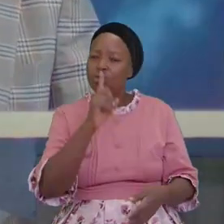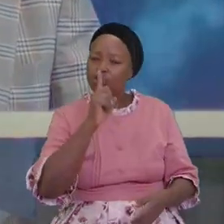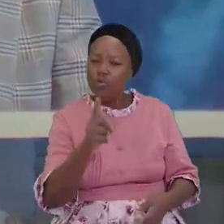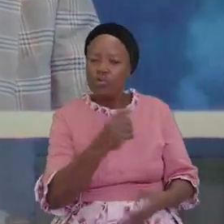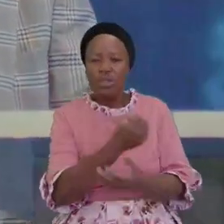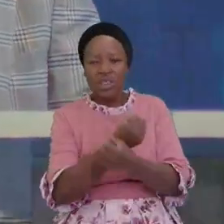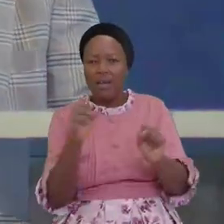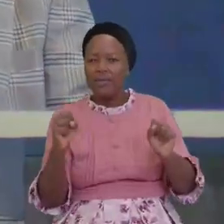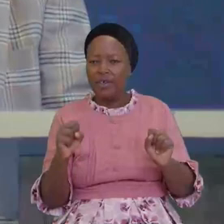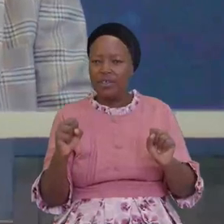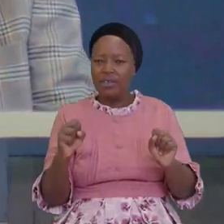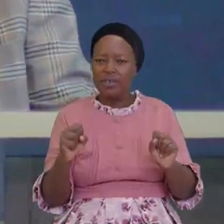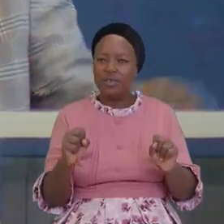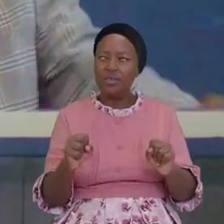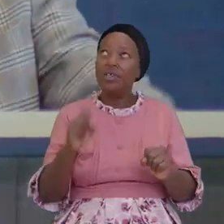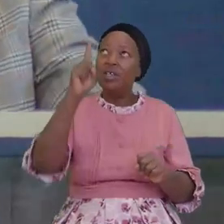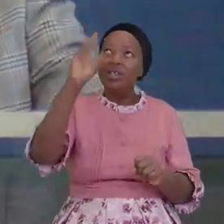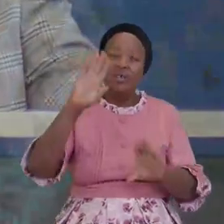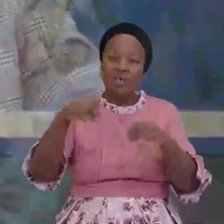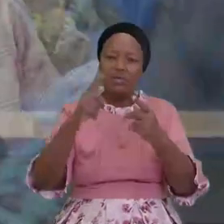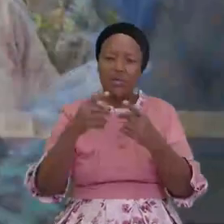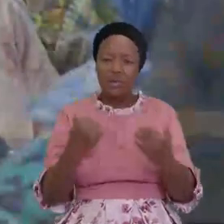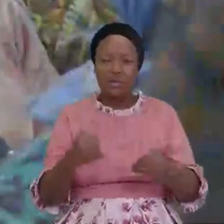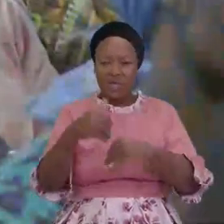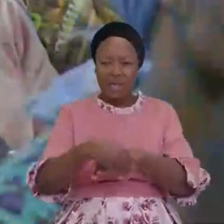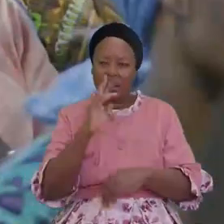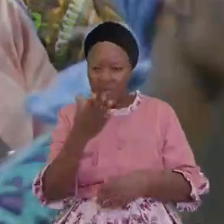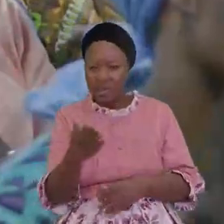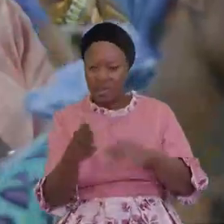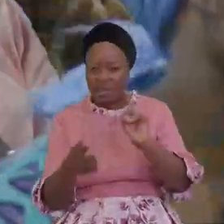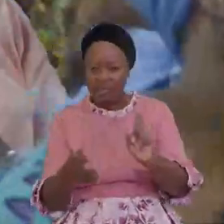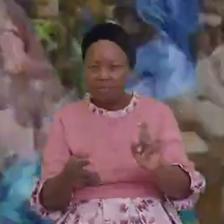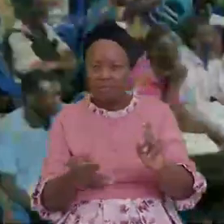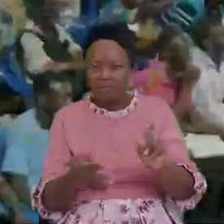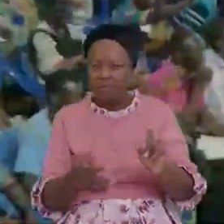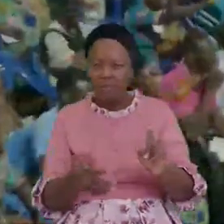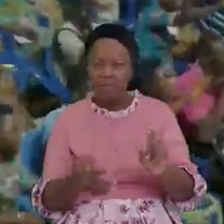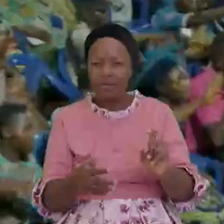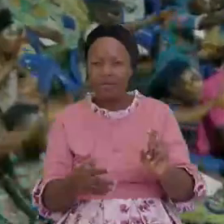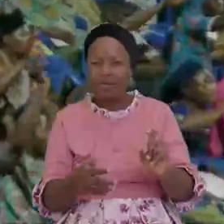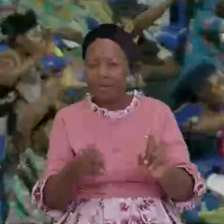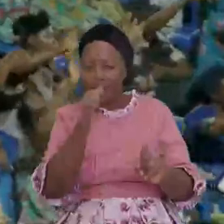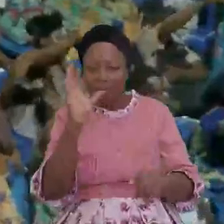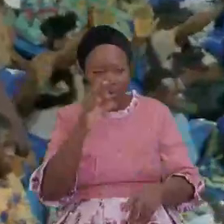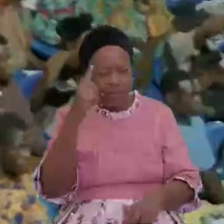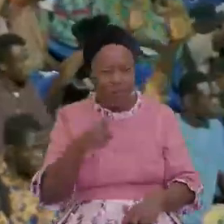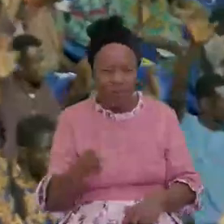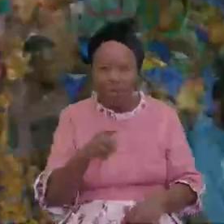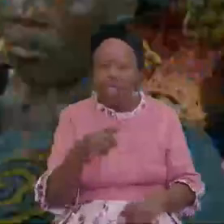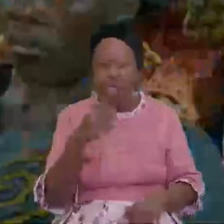provision abondante, le vrai salut, il te donnera ce soir. Est-ce que tu es là?